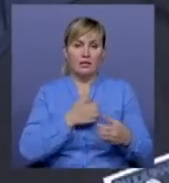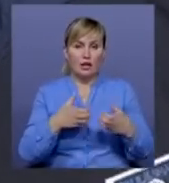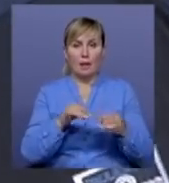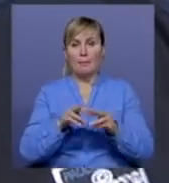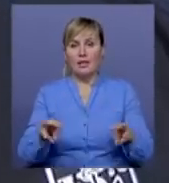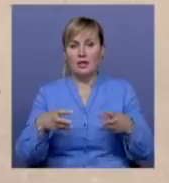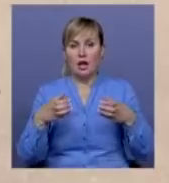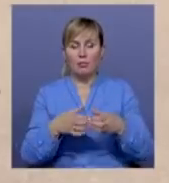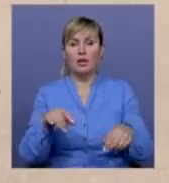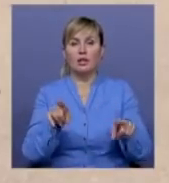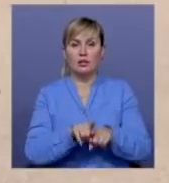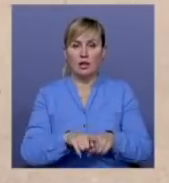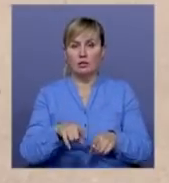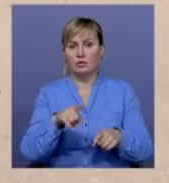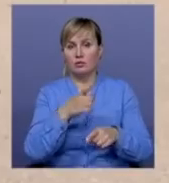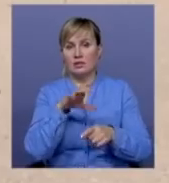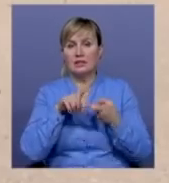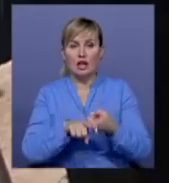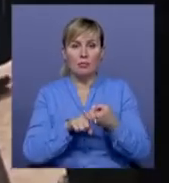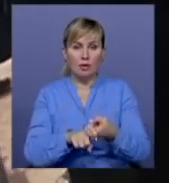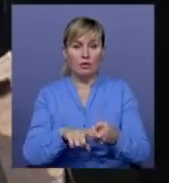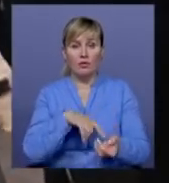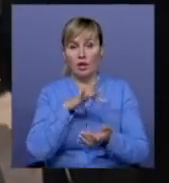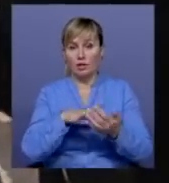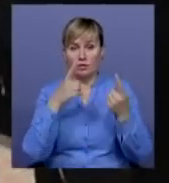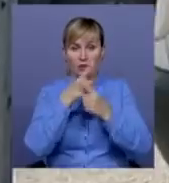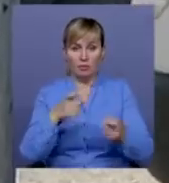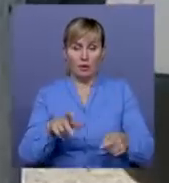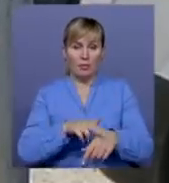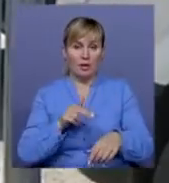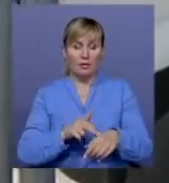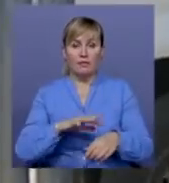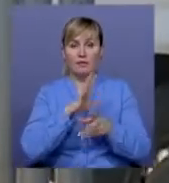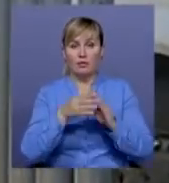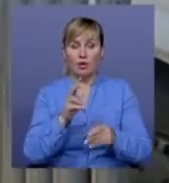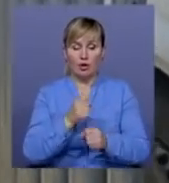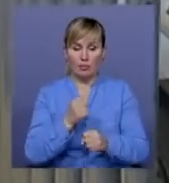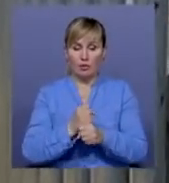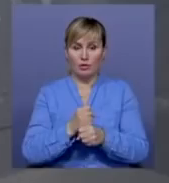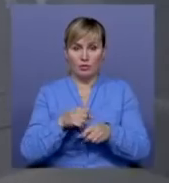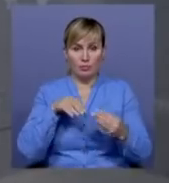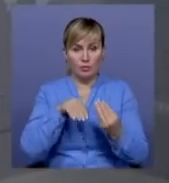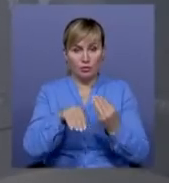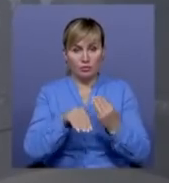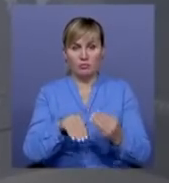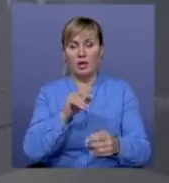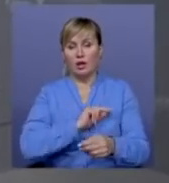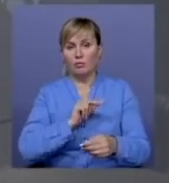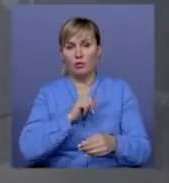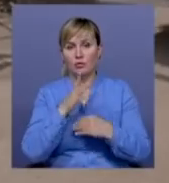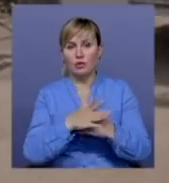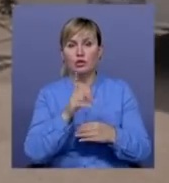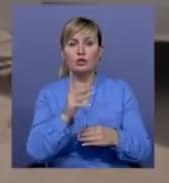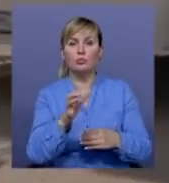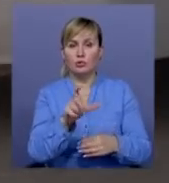Министерства обороны, а также санэпидемиологи. Как сообщили в городском департаменте полиции, всего к работе на пропускных пунктах привлечено почти